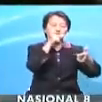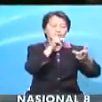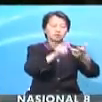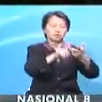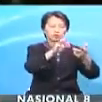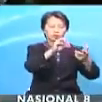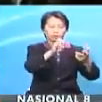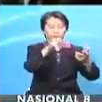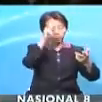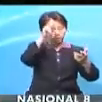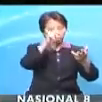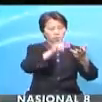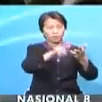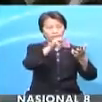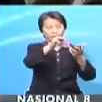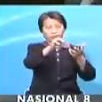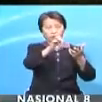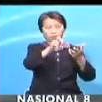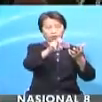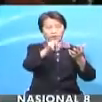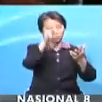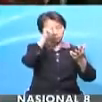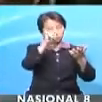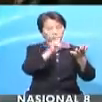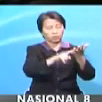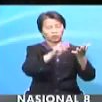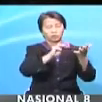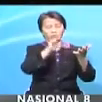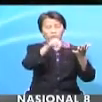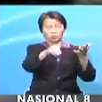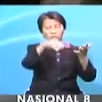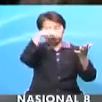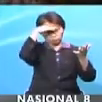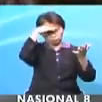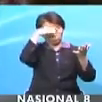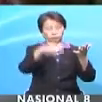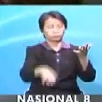kemumin Kelantan marang Trengganu dan muarjur